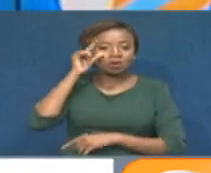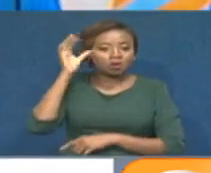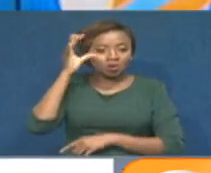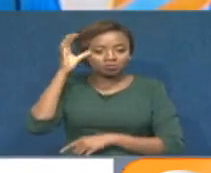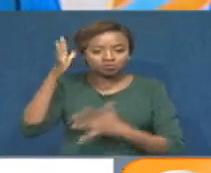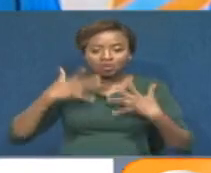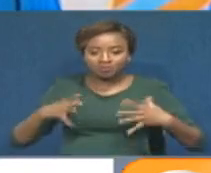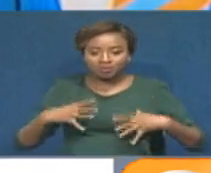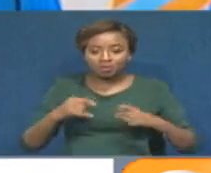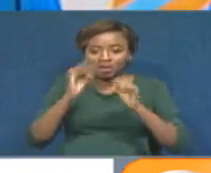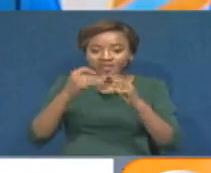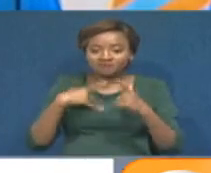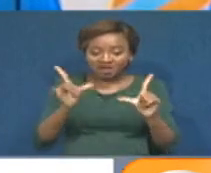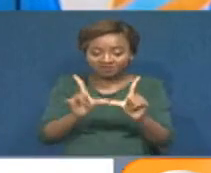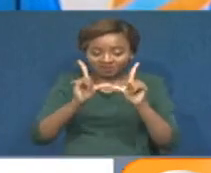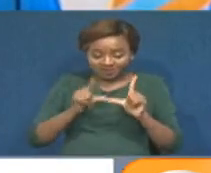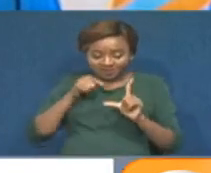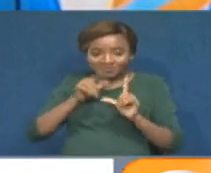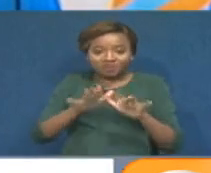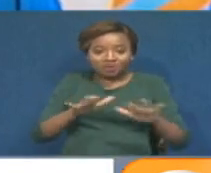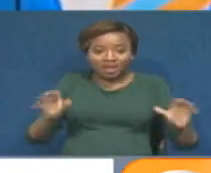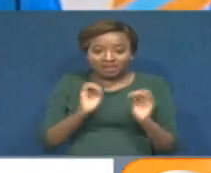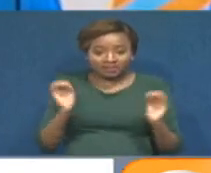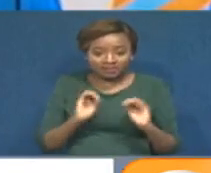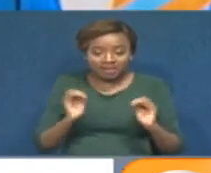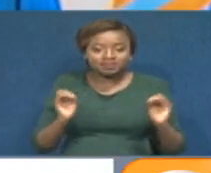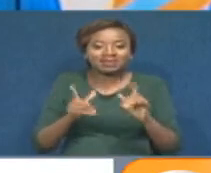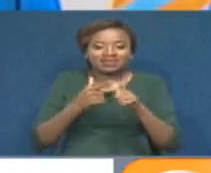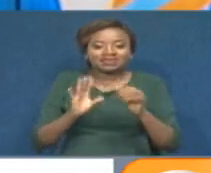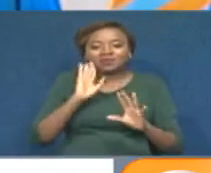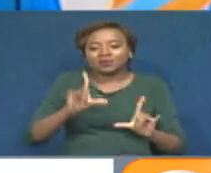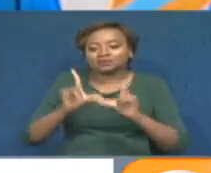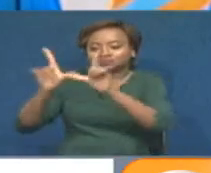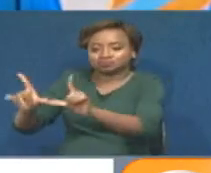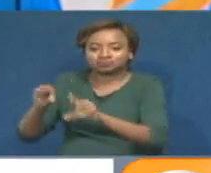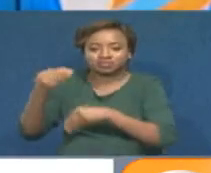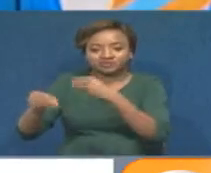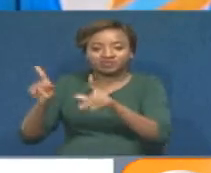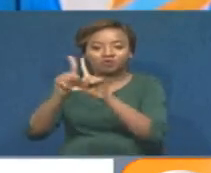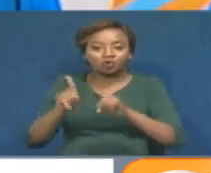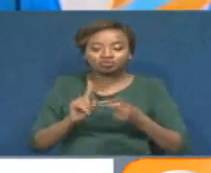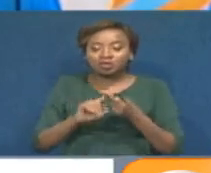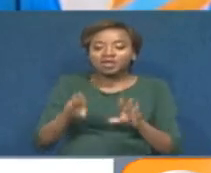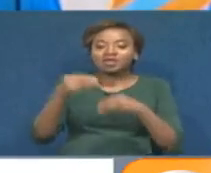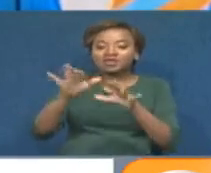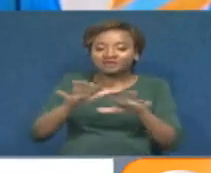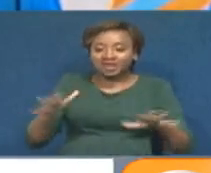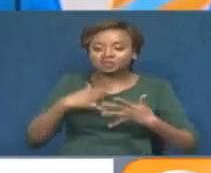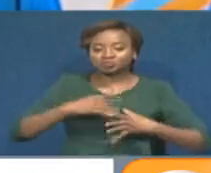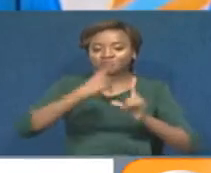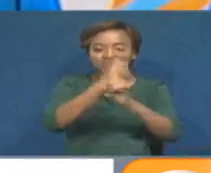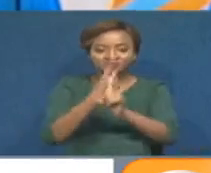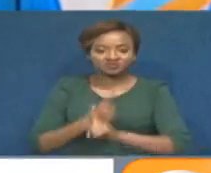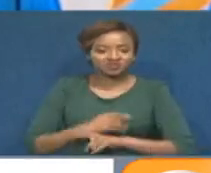hawana hatimiliki za mashamba yao wamepewa, pamoja na kutoa mashamba ya serikali kwa maskwota ili wajiendeleze